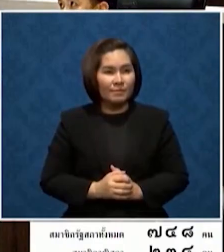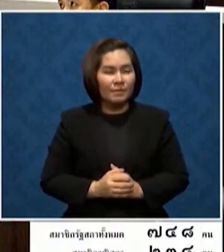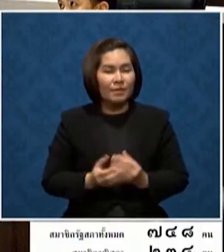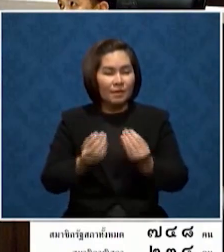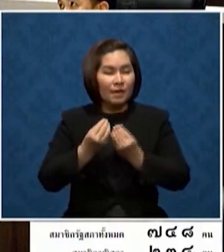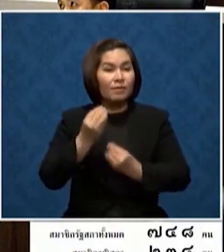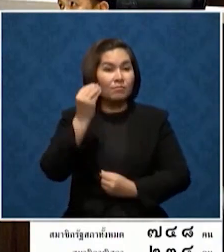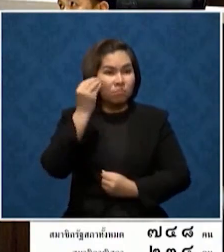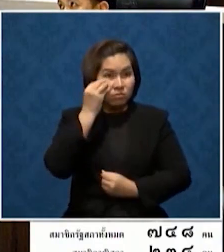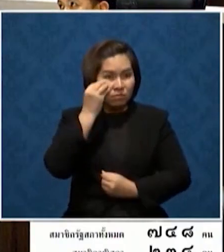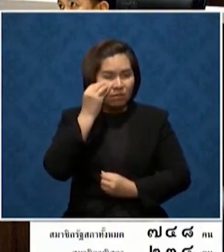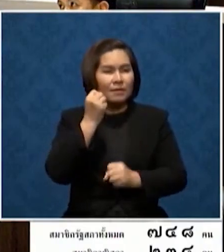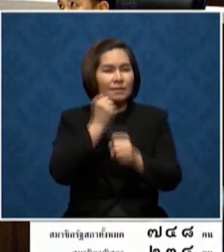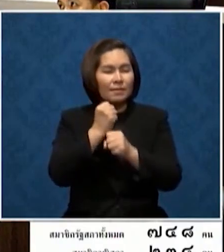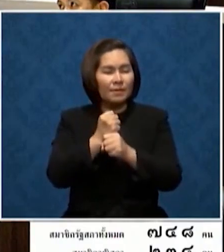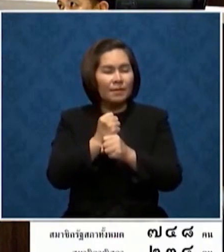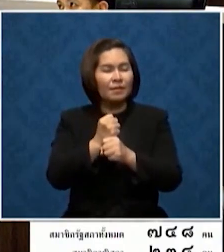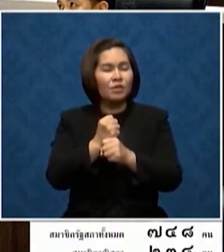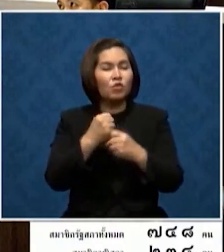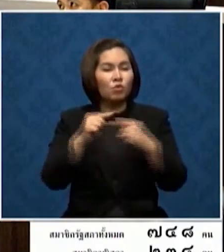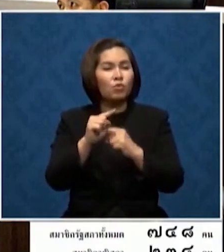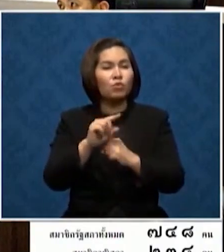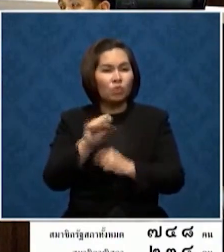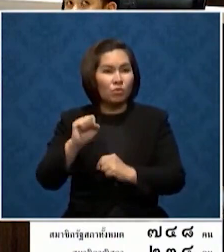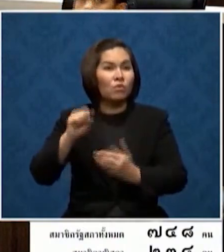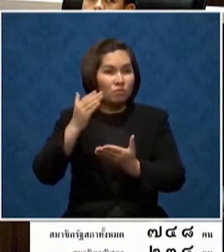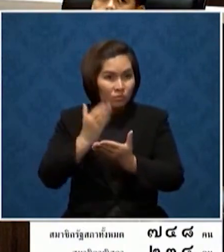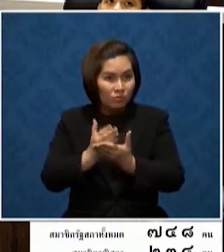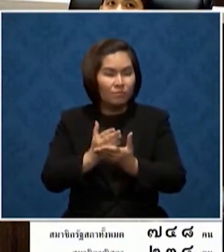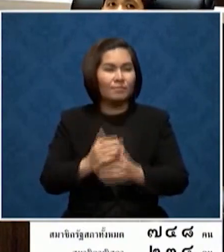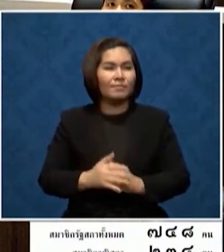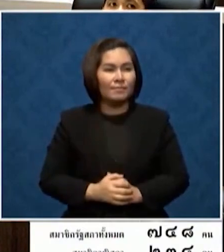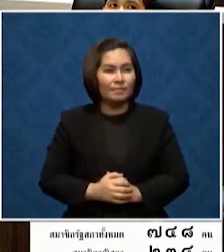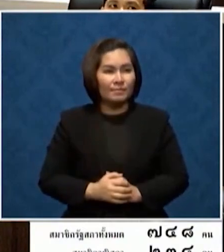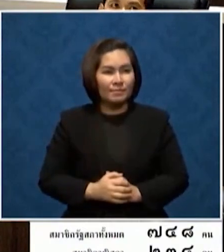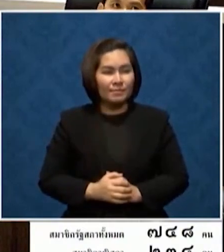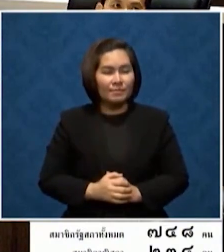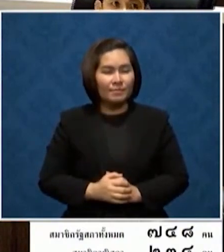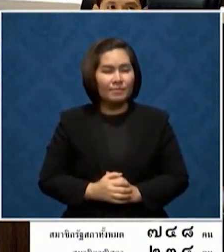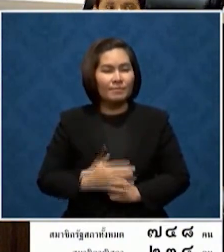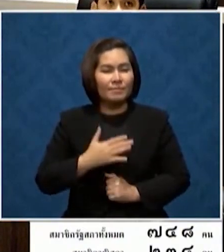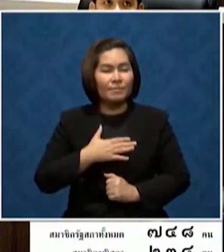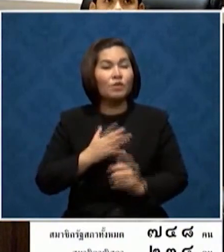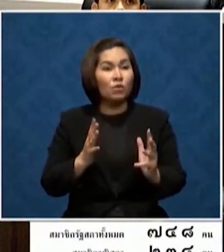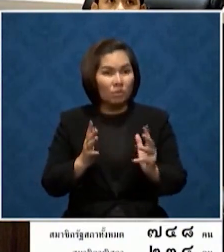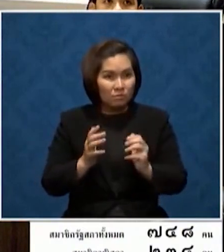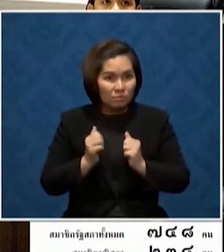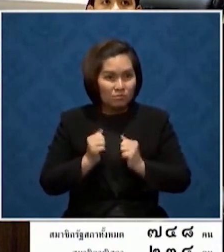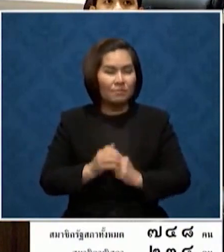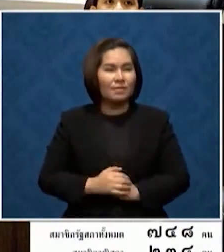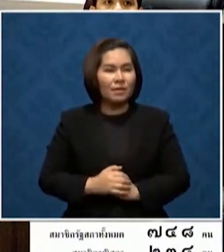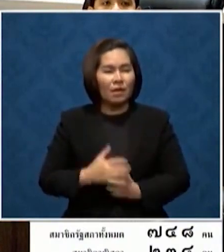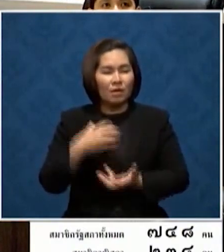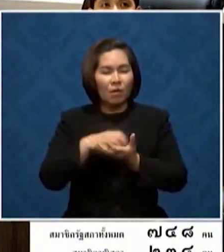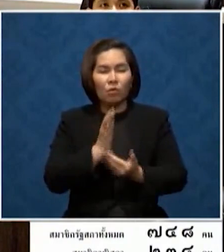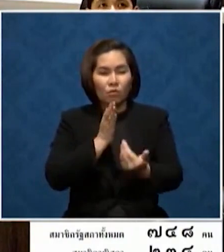10พฤษภาคม2566นายเรืองไกรลีกิจวัฒนะผู้สมัครส.ส.บัญชีรายชื่อพรรคพลังประชารัฐยื่น